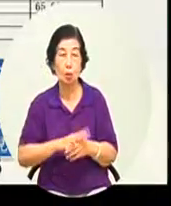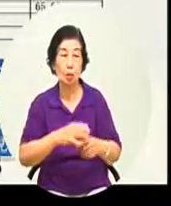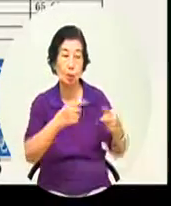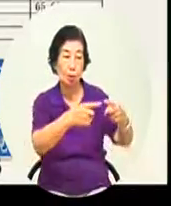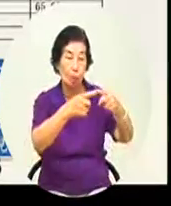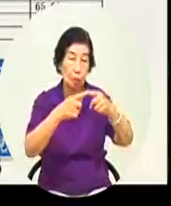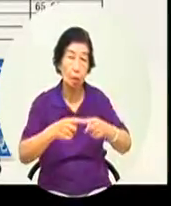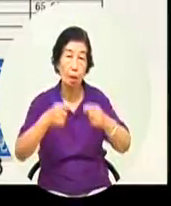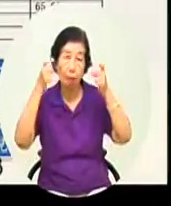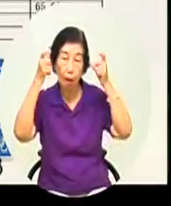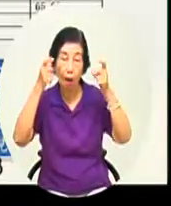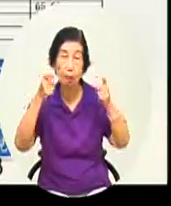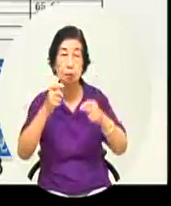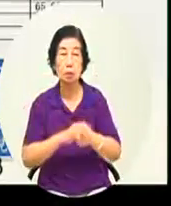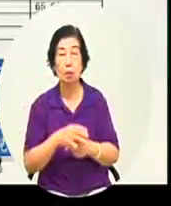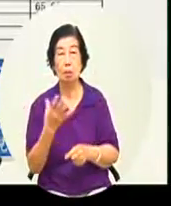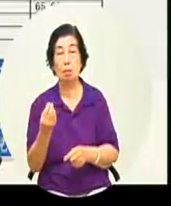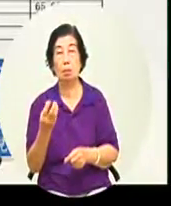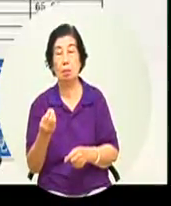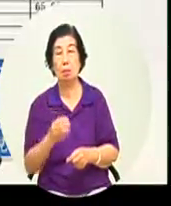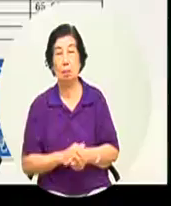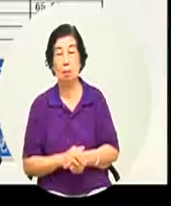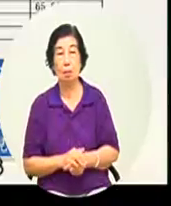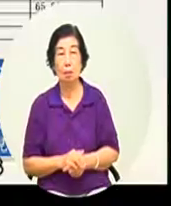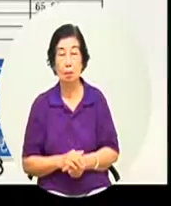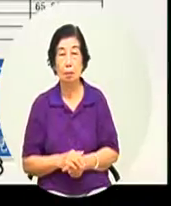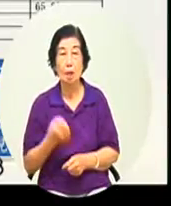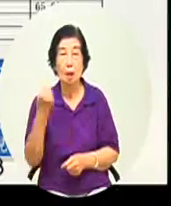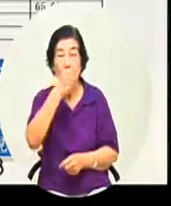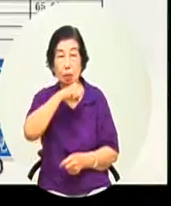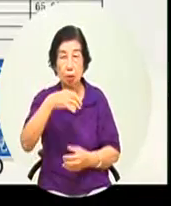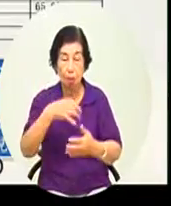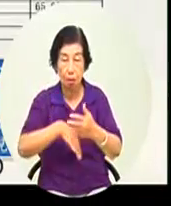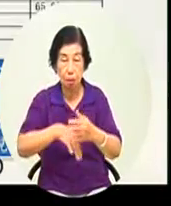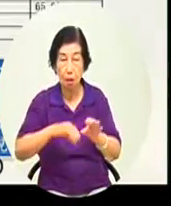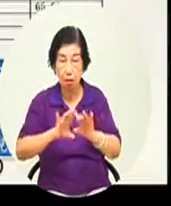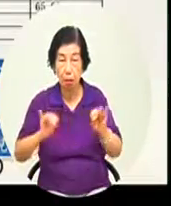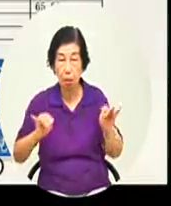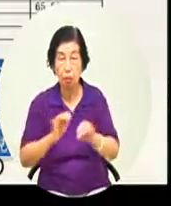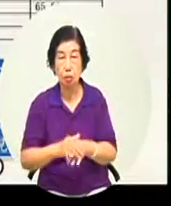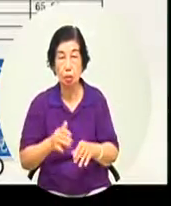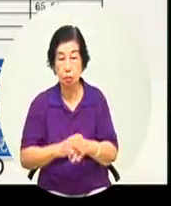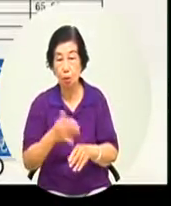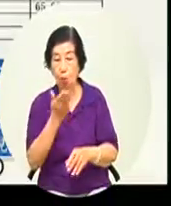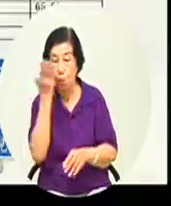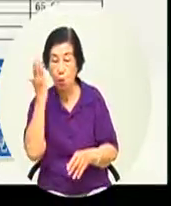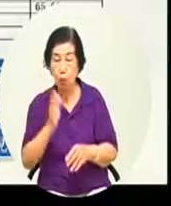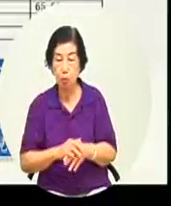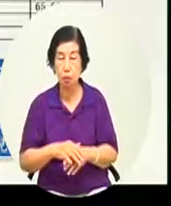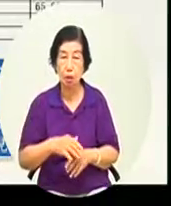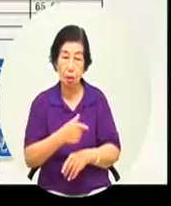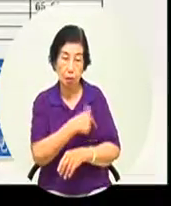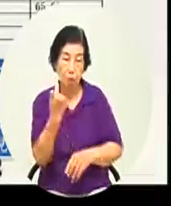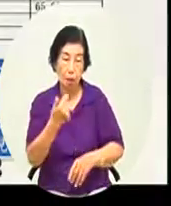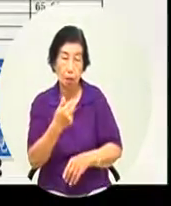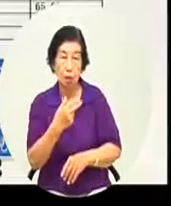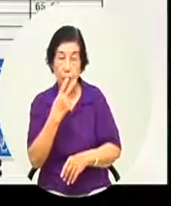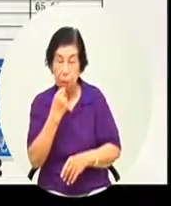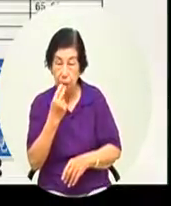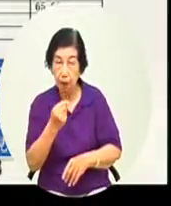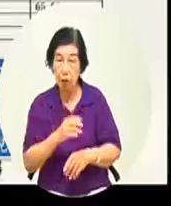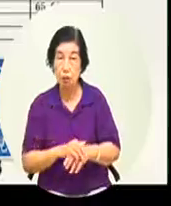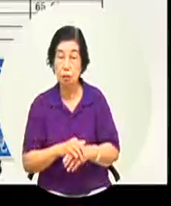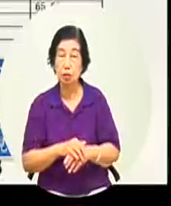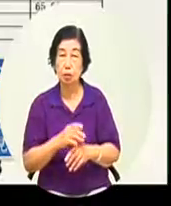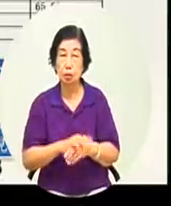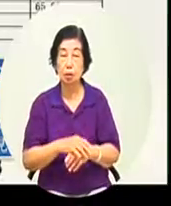佚佗。他其实台湾的这个内地观光是非常盛行的，礼拜六日的时候大家都出去佚佗呢，那为什么不